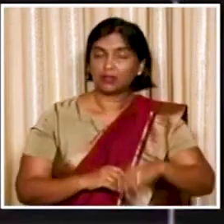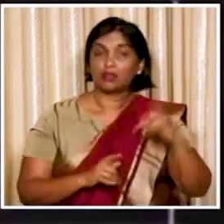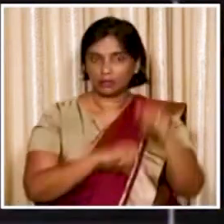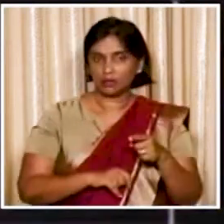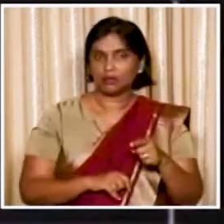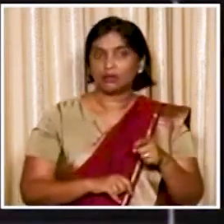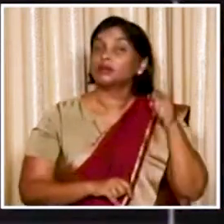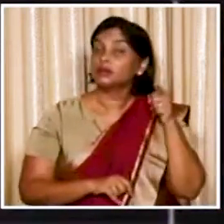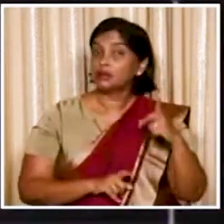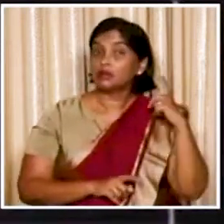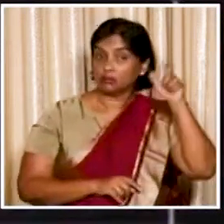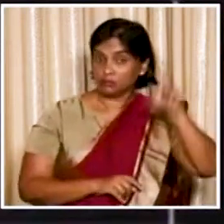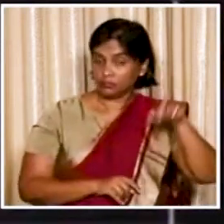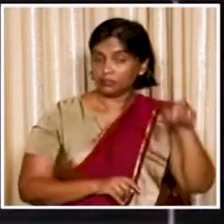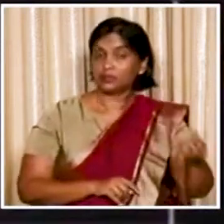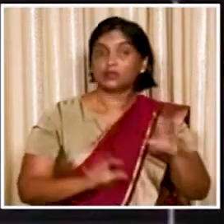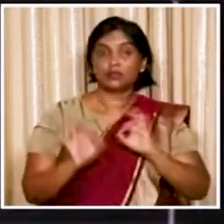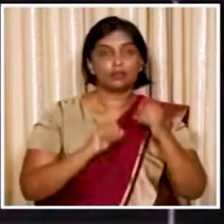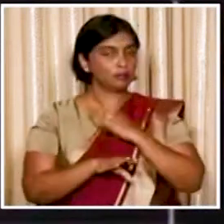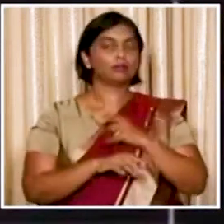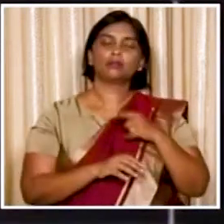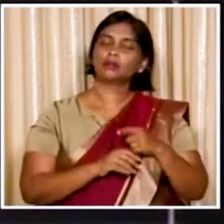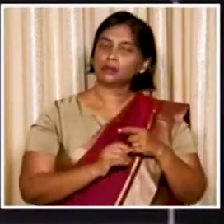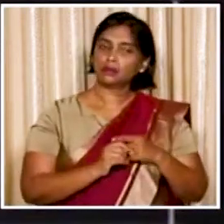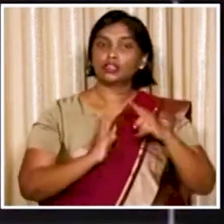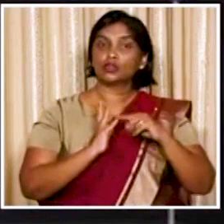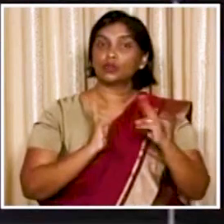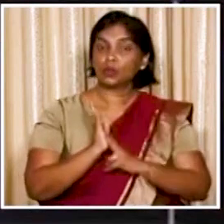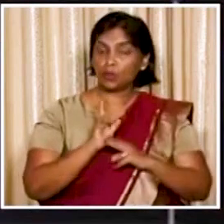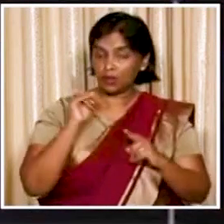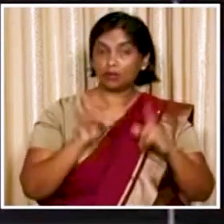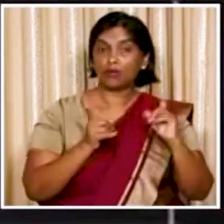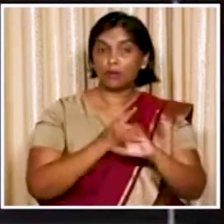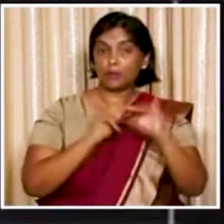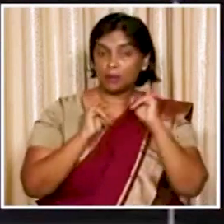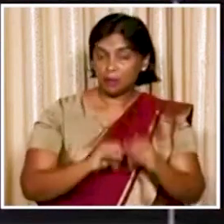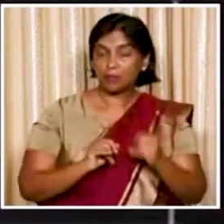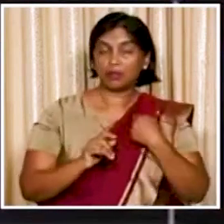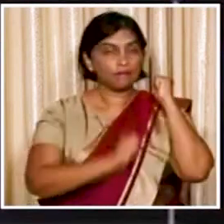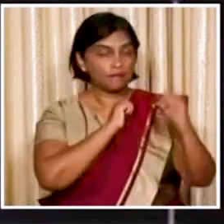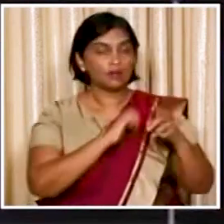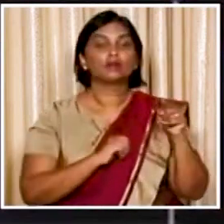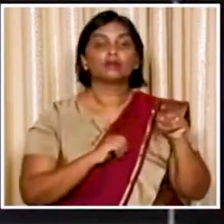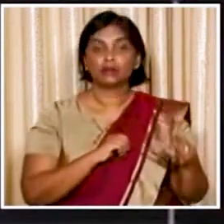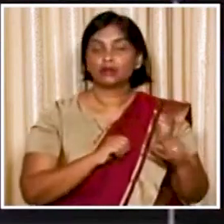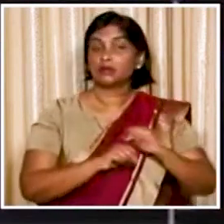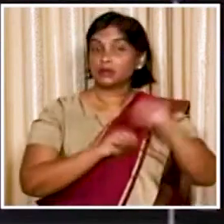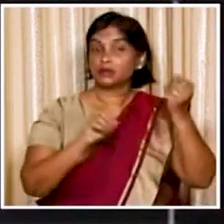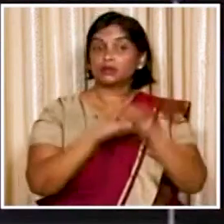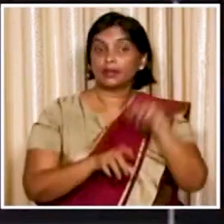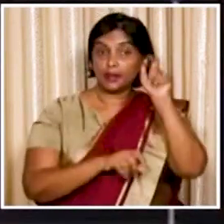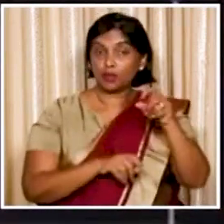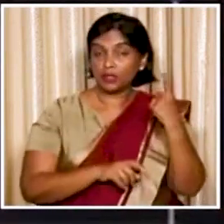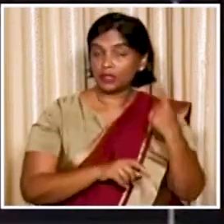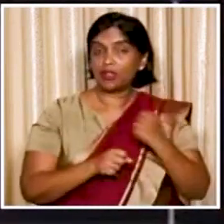ජීවිතේ පුදුවා. ඒ රණවිරුවන්ව යහපාලන රජයේ කාලේ ජෙනීවාවල යුද අපරාධ කරුවෝ කියලා හංවඩු ගහනකොට ඔය අරගලයේ ටිකේ